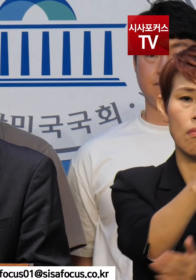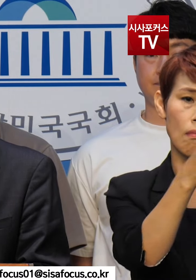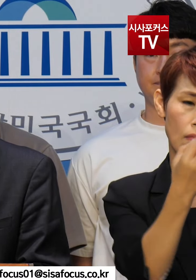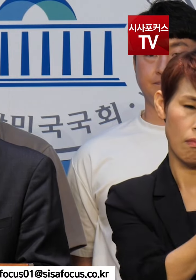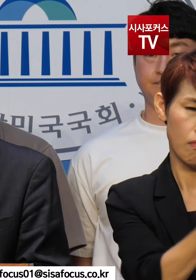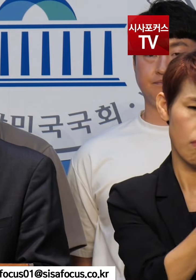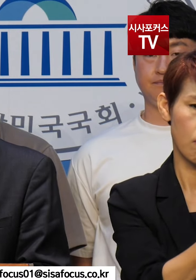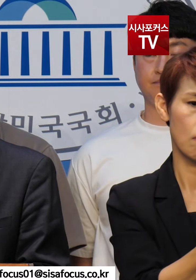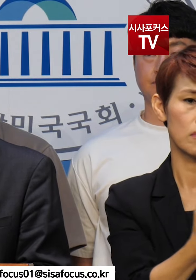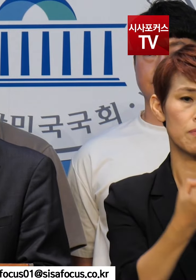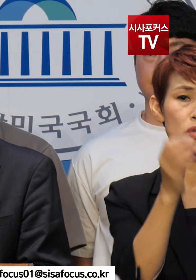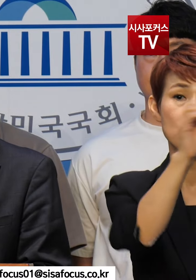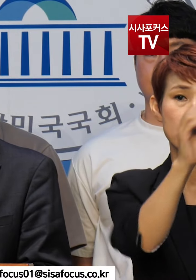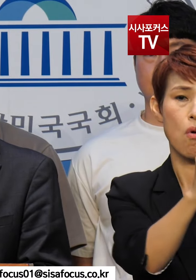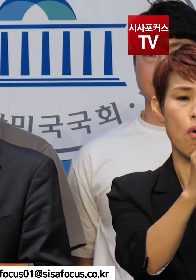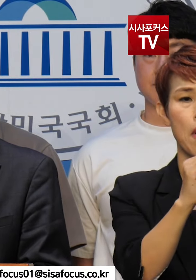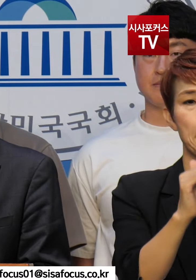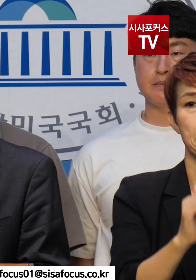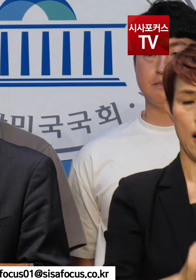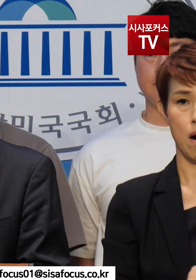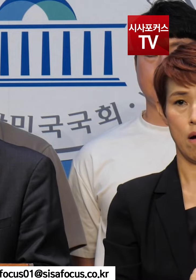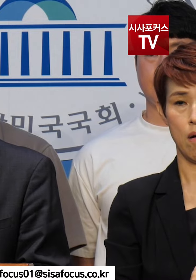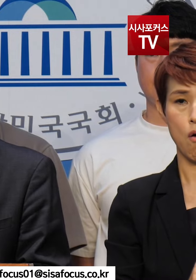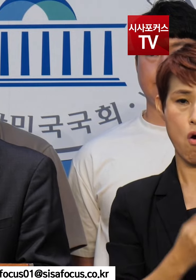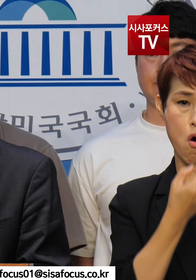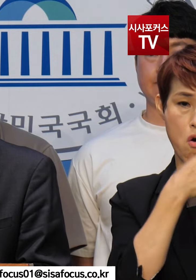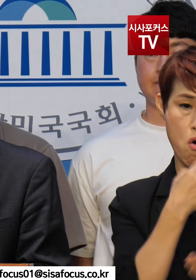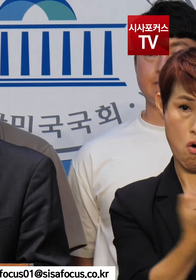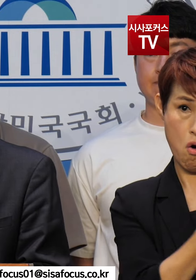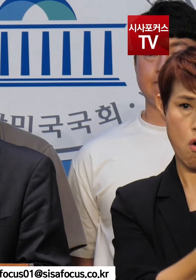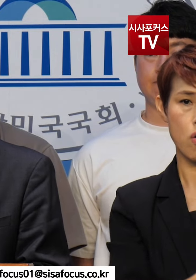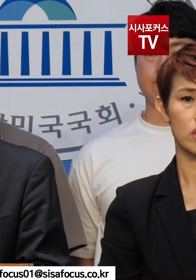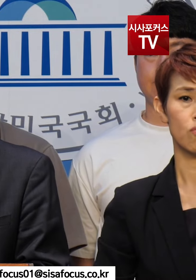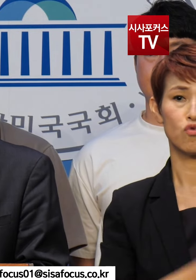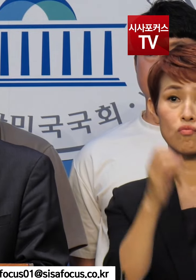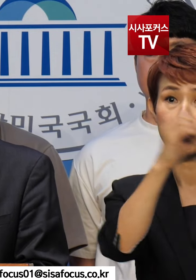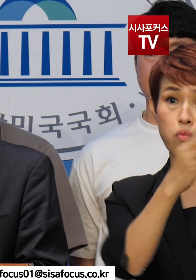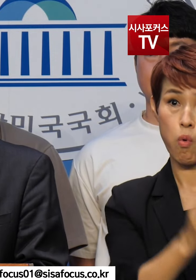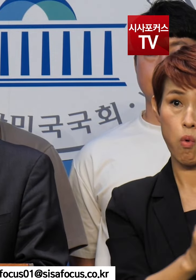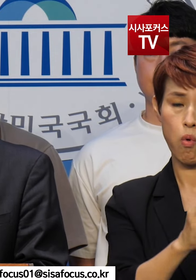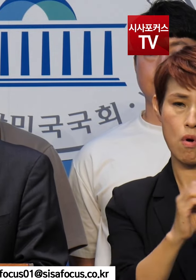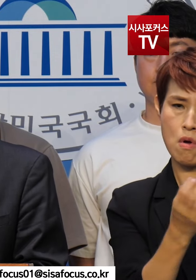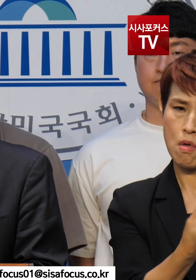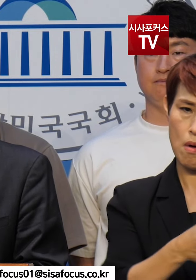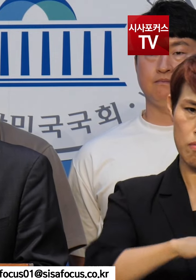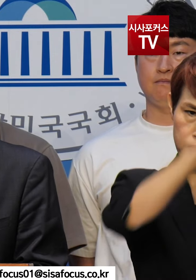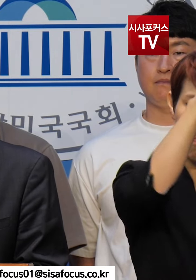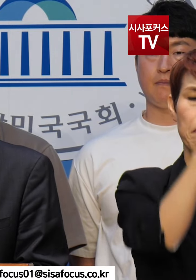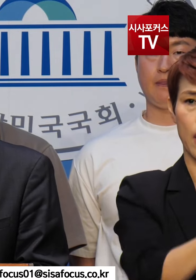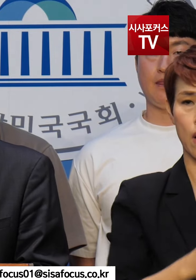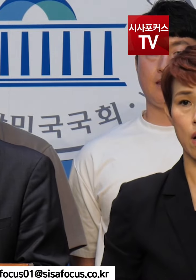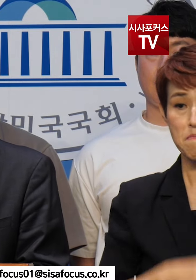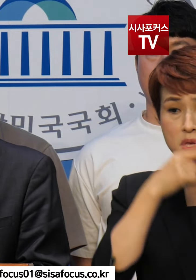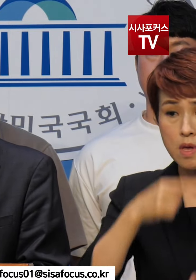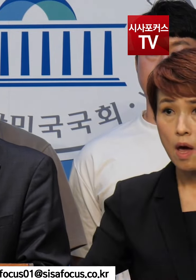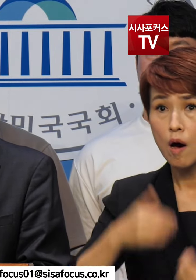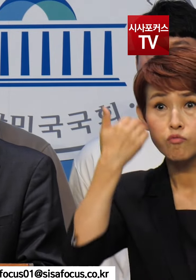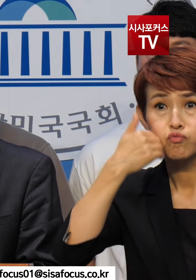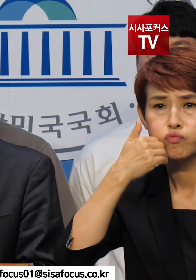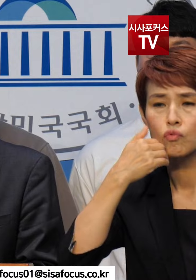매출이 17%가 증가했고 영업이익도 16%가 늘었습니다. 결과적으로 피해를 본